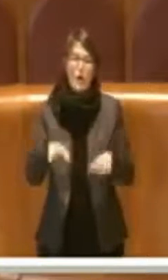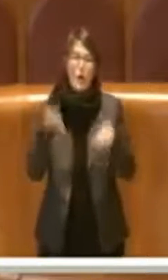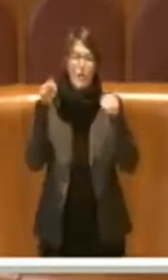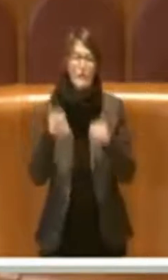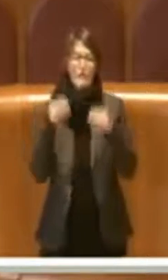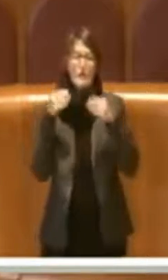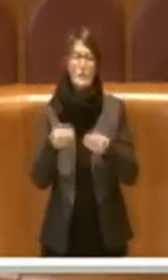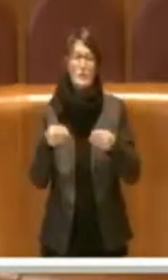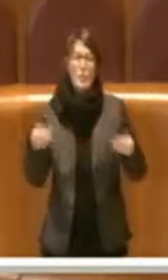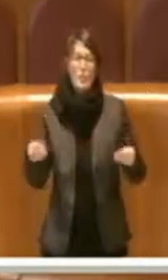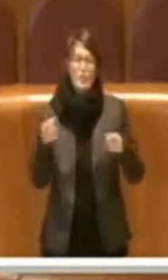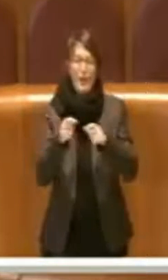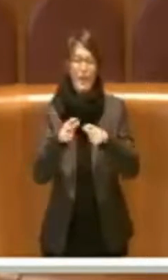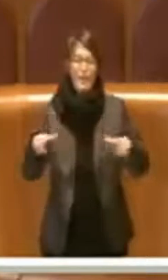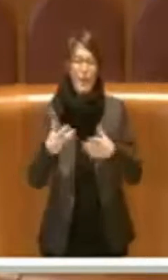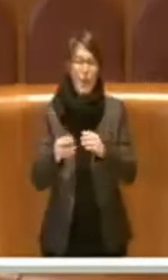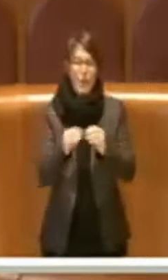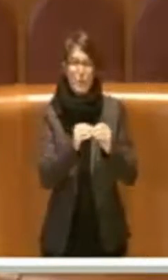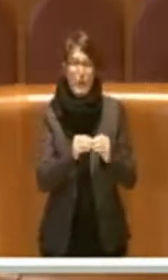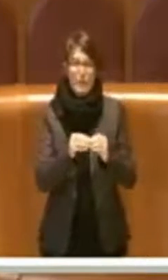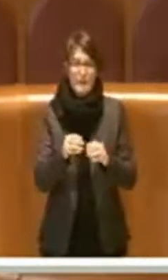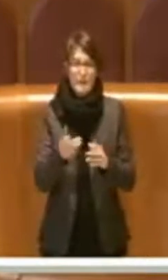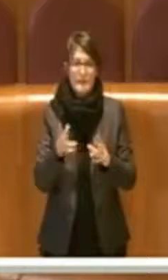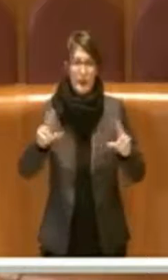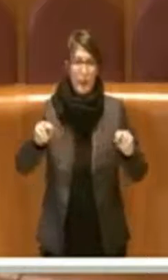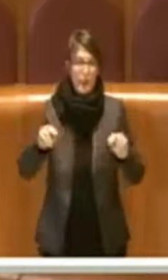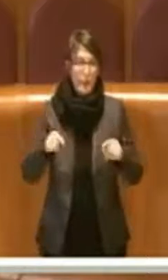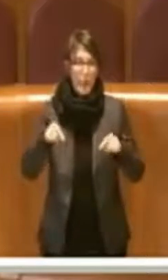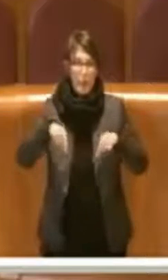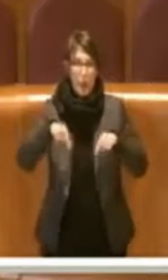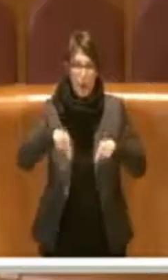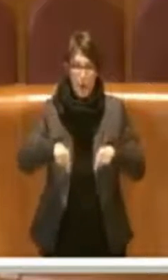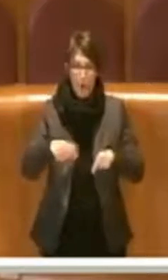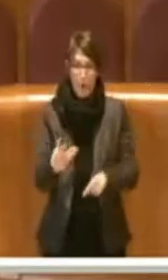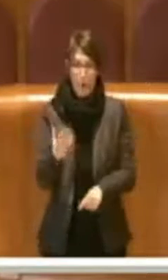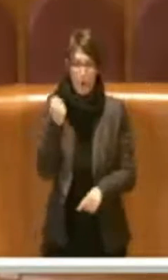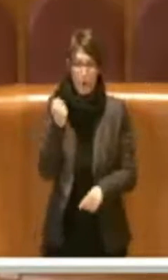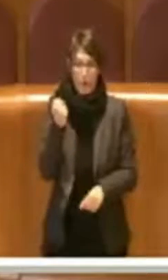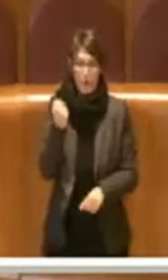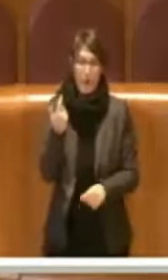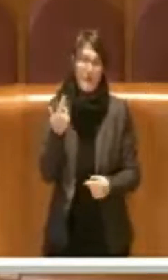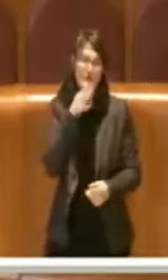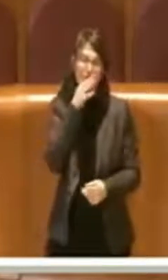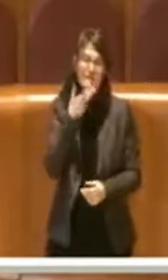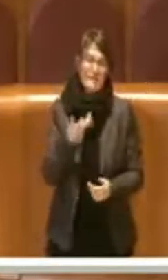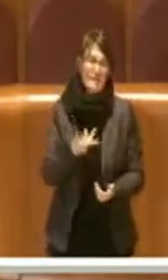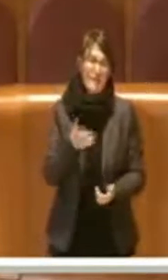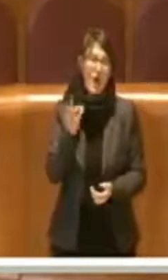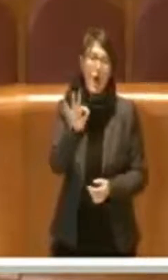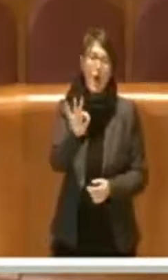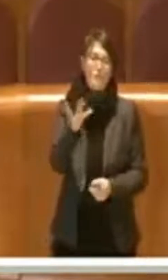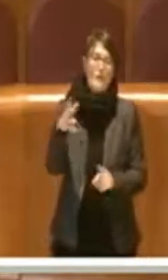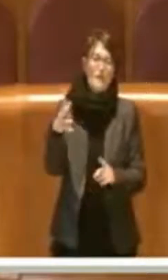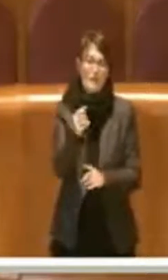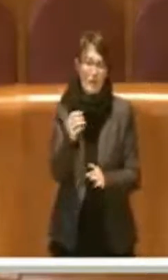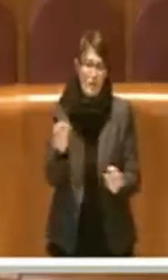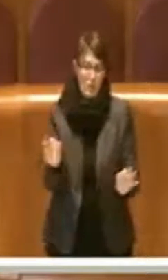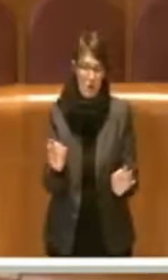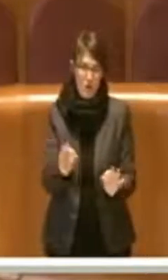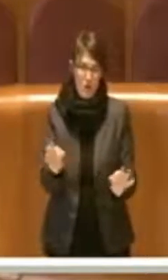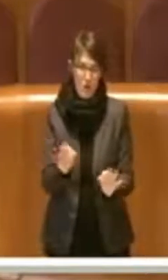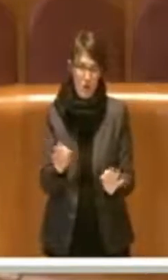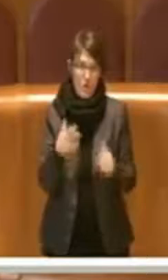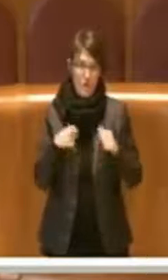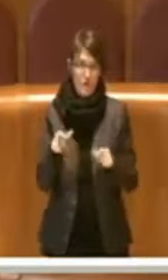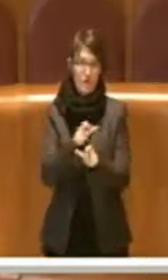siamo ancora lontani, e questo bisogna dirlo ad onor del vero, a tutti i cittadini che ci ascoltano, che non è che